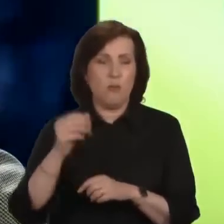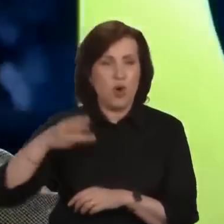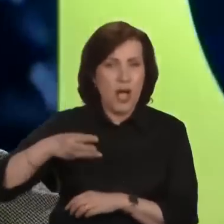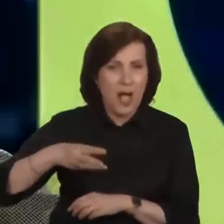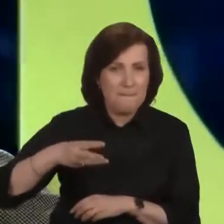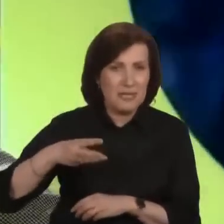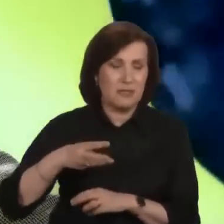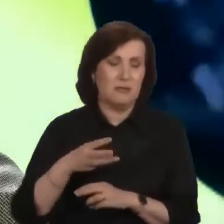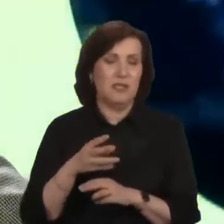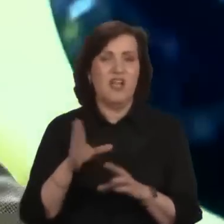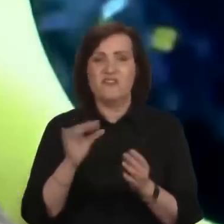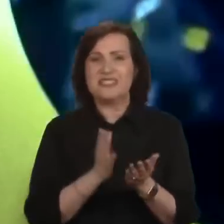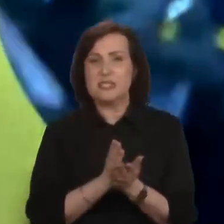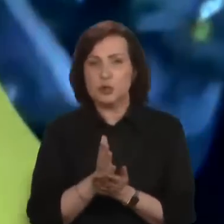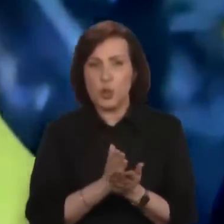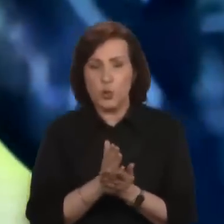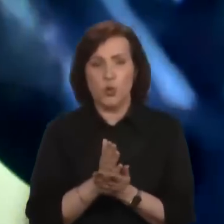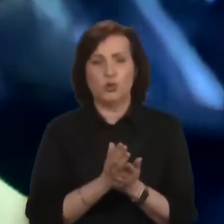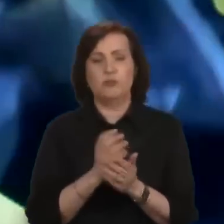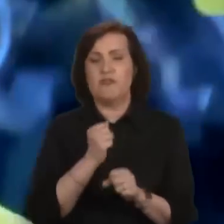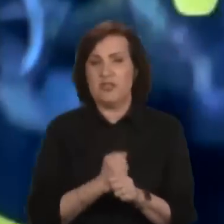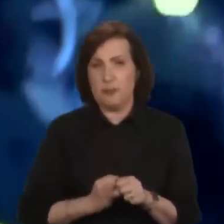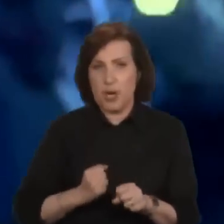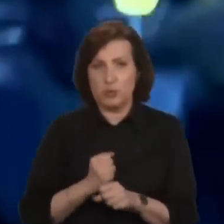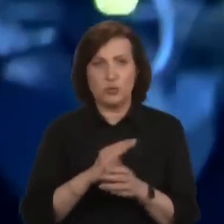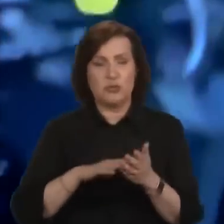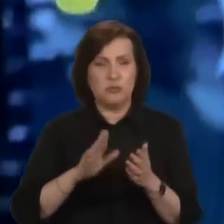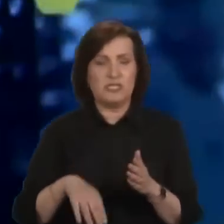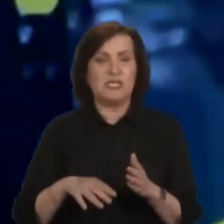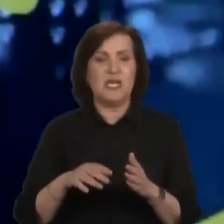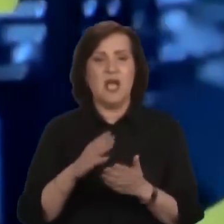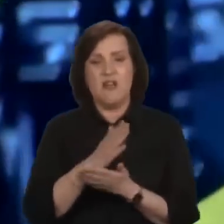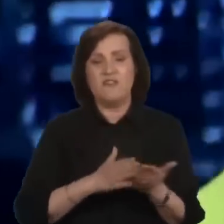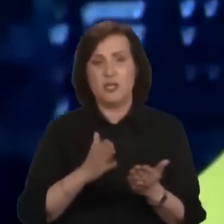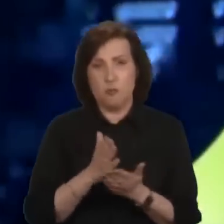відеоспостереження. Всі служби відпрацюють, і після відбою буде офіційна інформація.